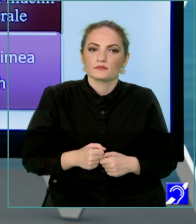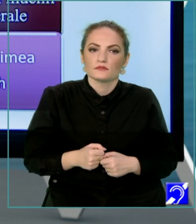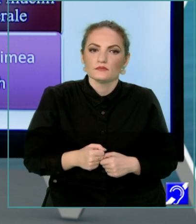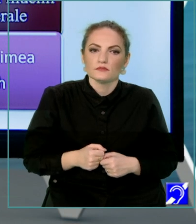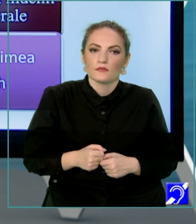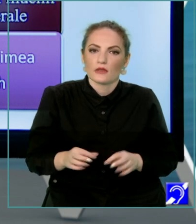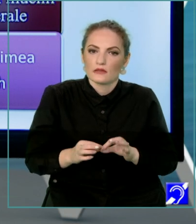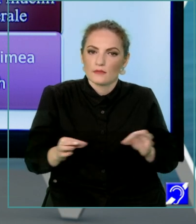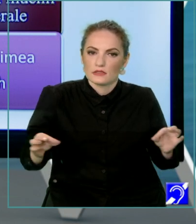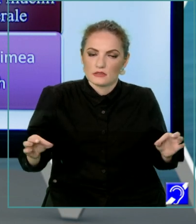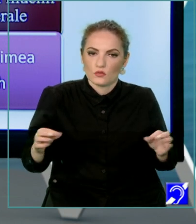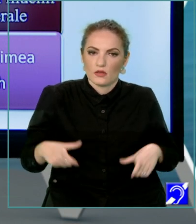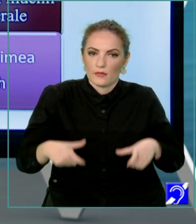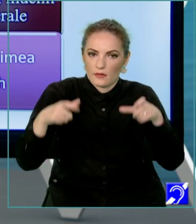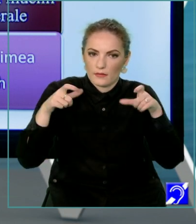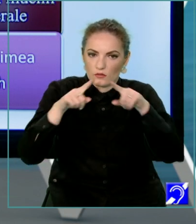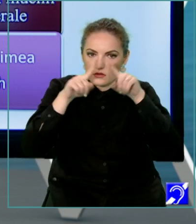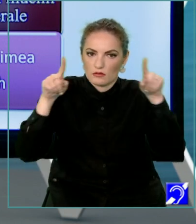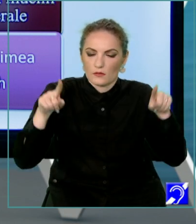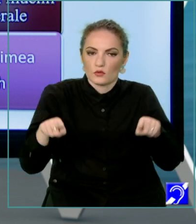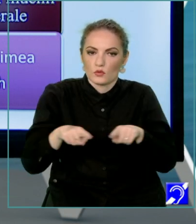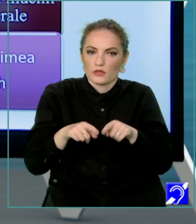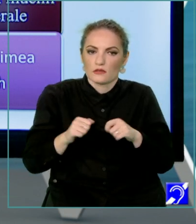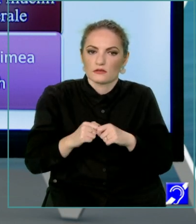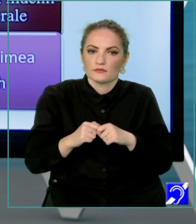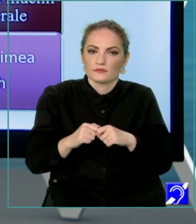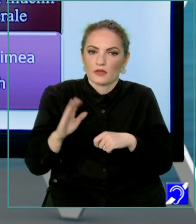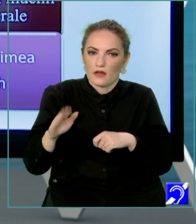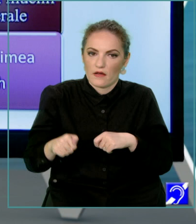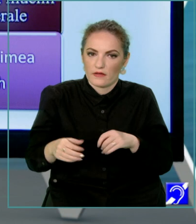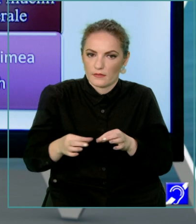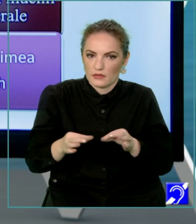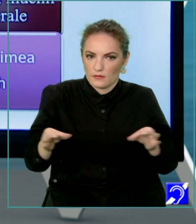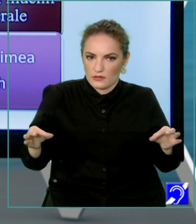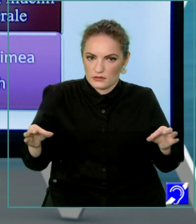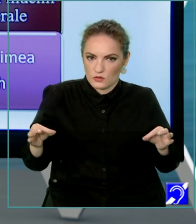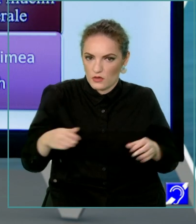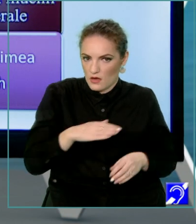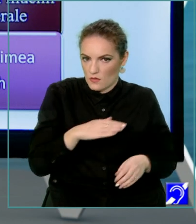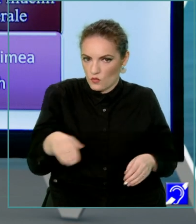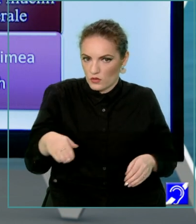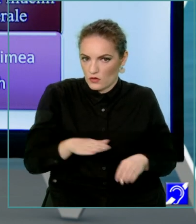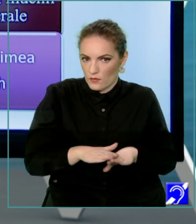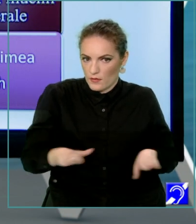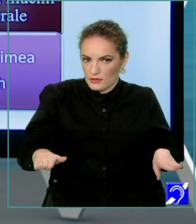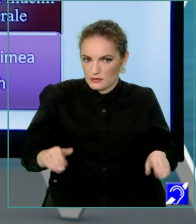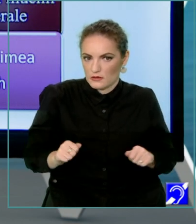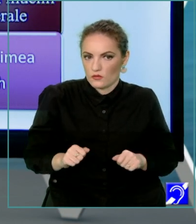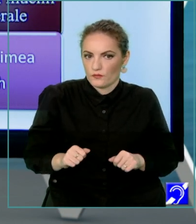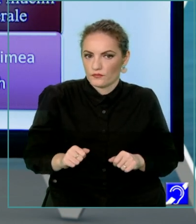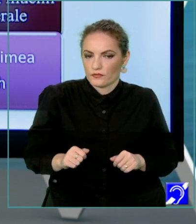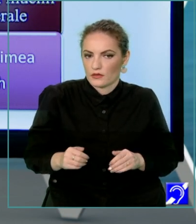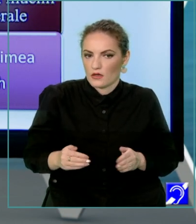dreptunghic vom avea dimensiuni ale muchiilor bazei lungimea și lățimea